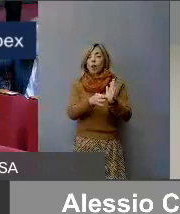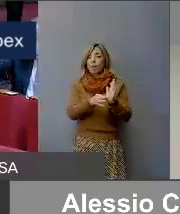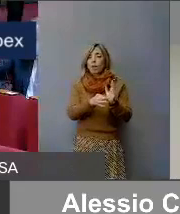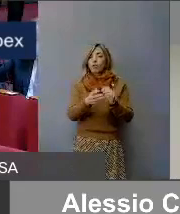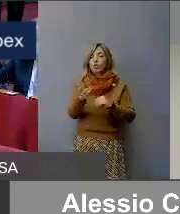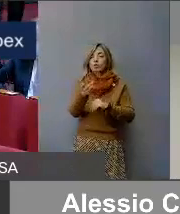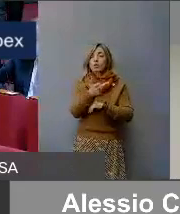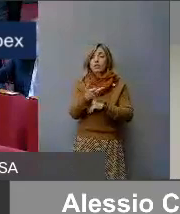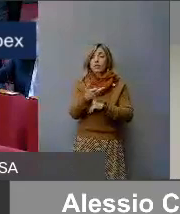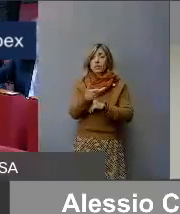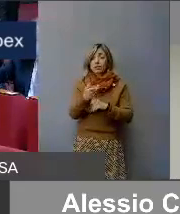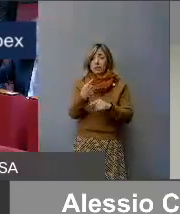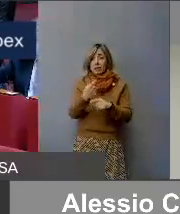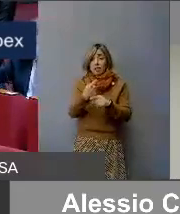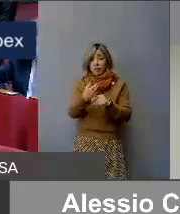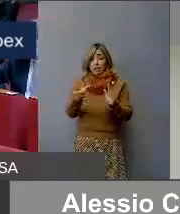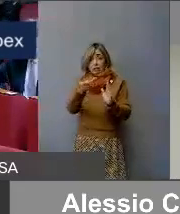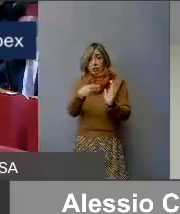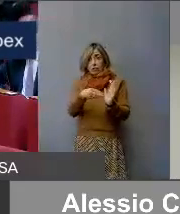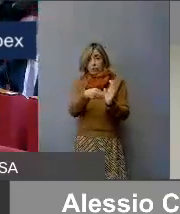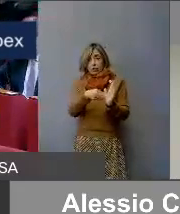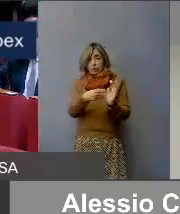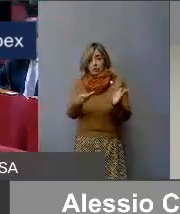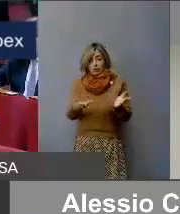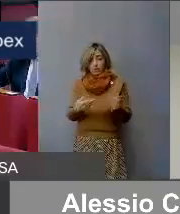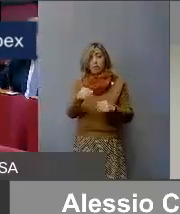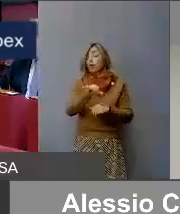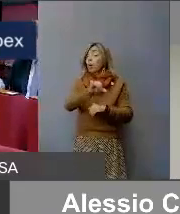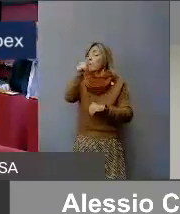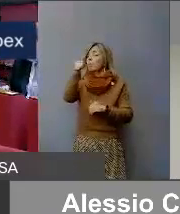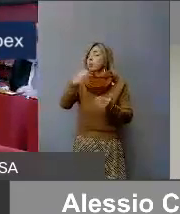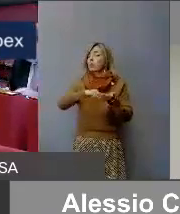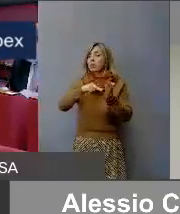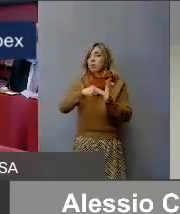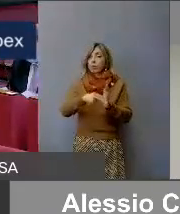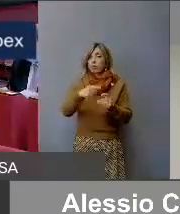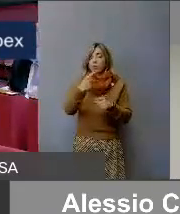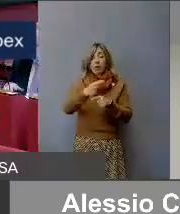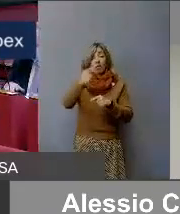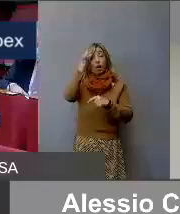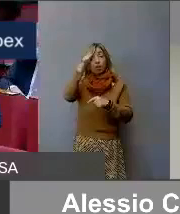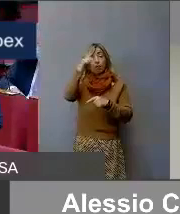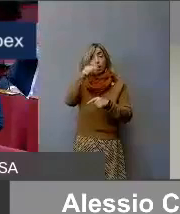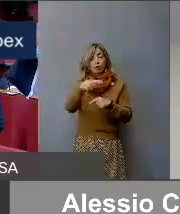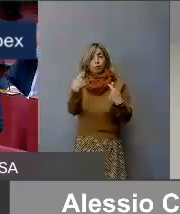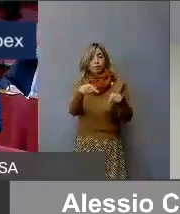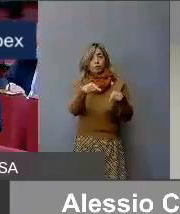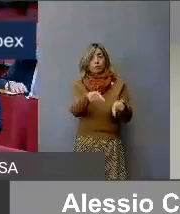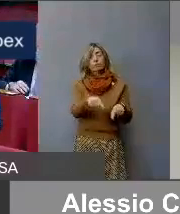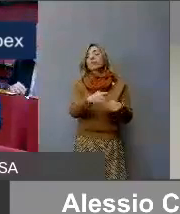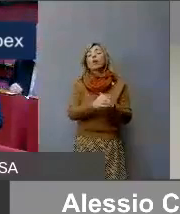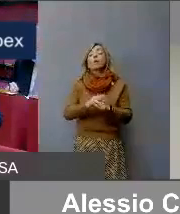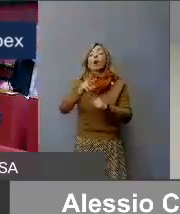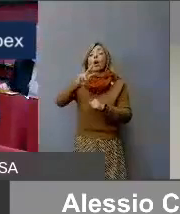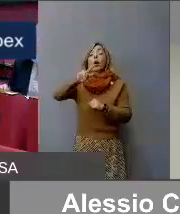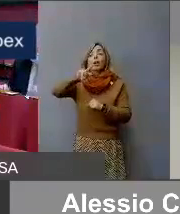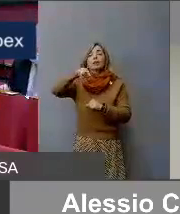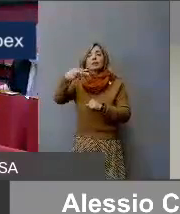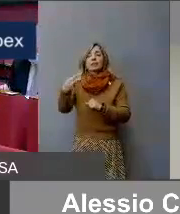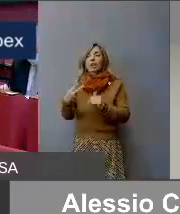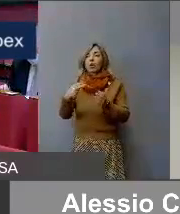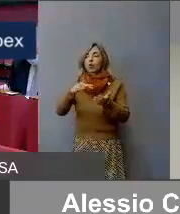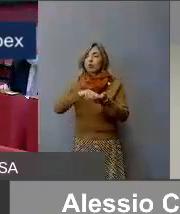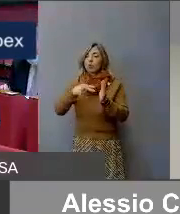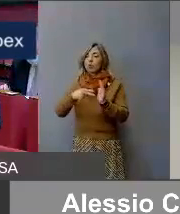su cui andrebbe fatta una riflessione è questo il secondo quando si fa la regolamentazione dei servizi